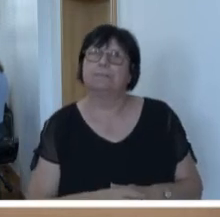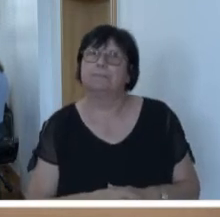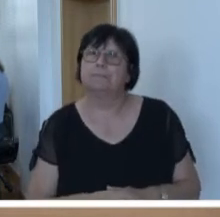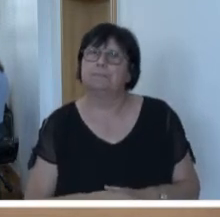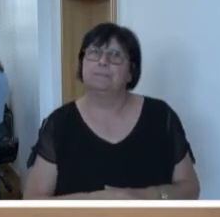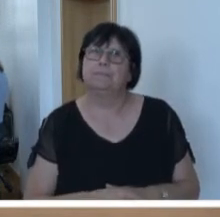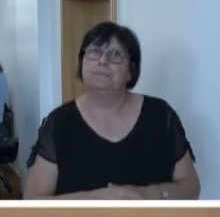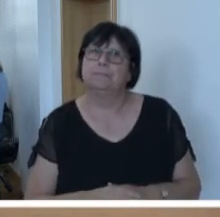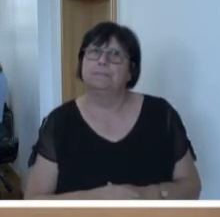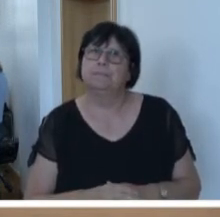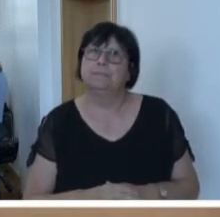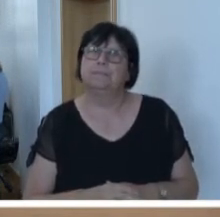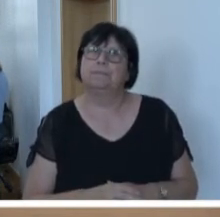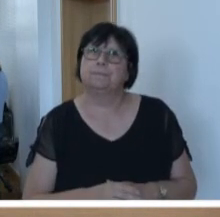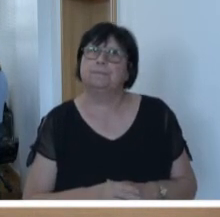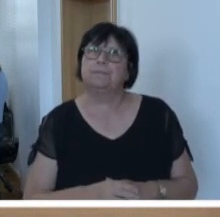erheben.